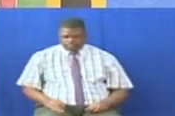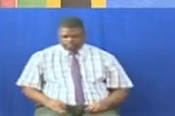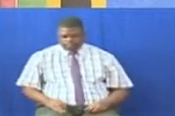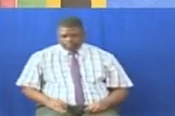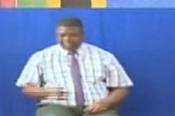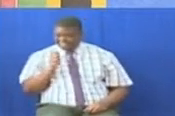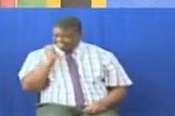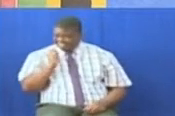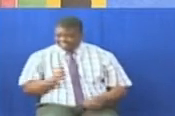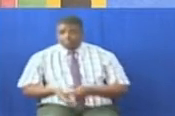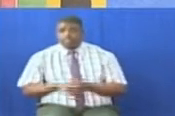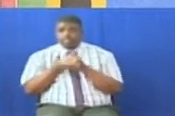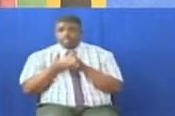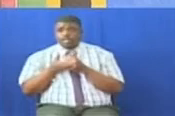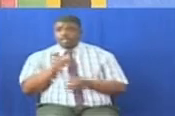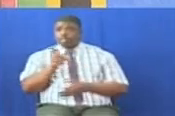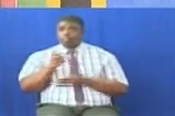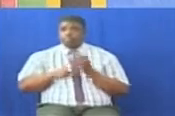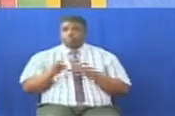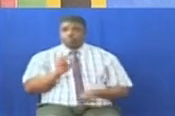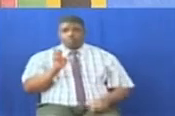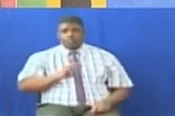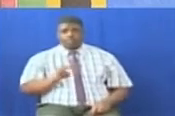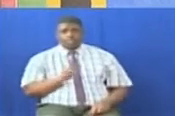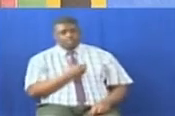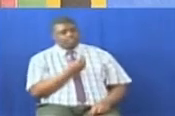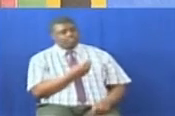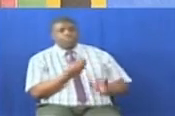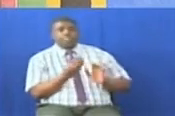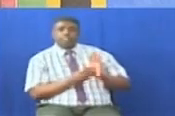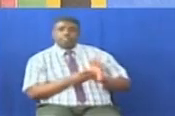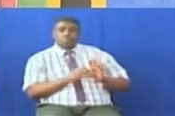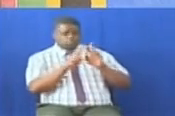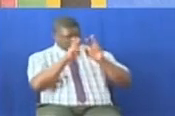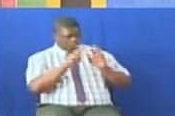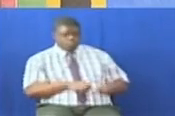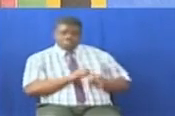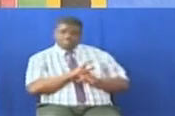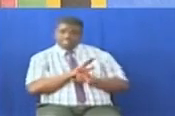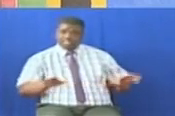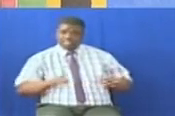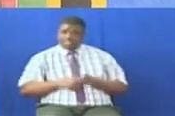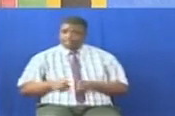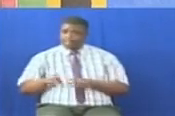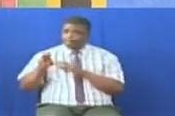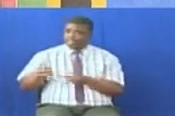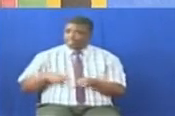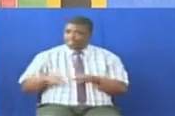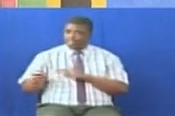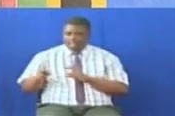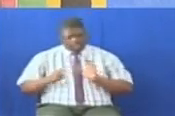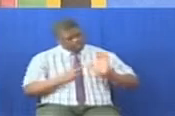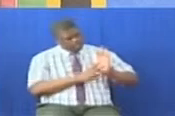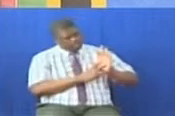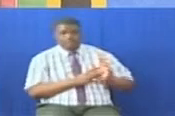za wilaya 29 ambazo zimefanyiwa ukaguzi na CAG zenye mikataba